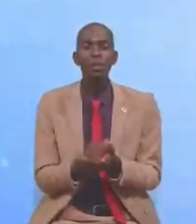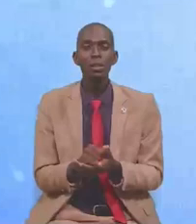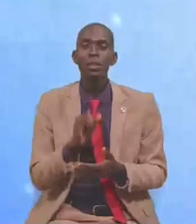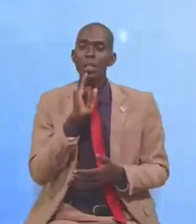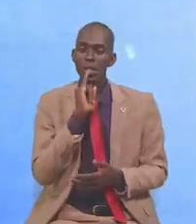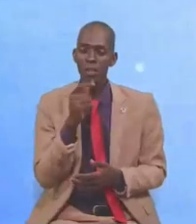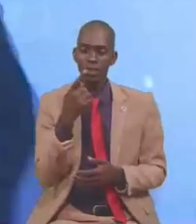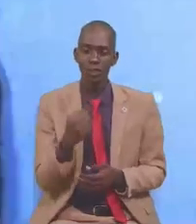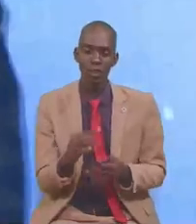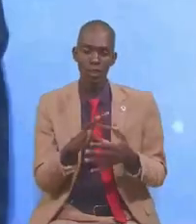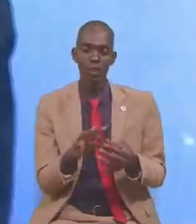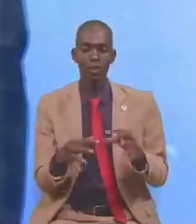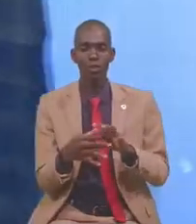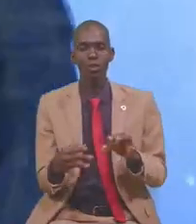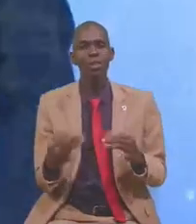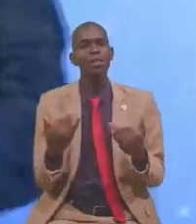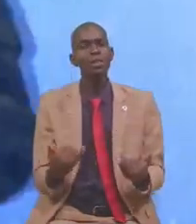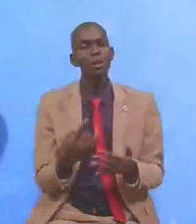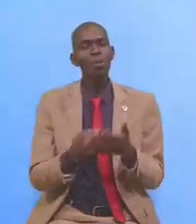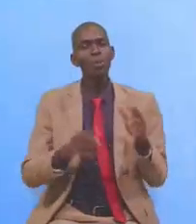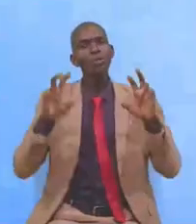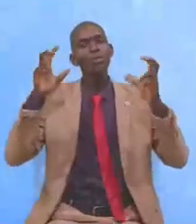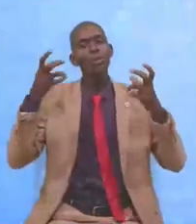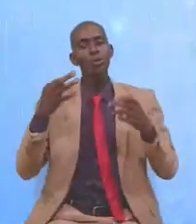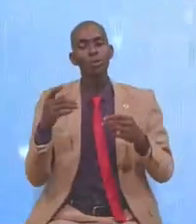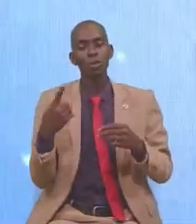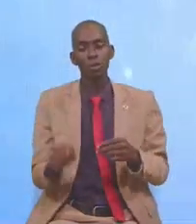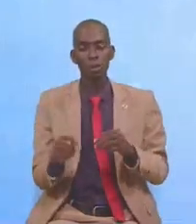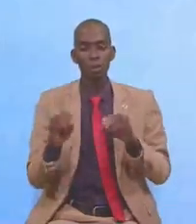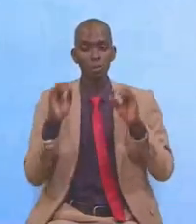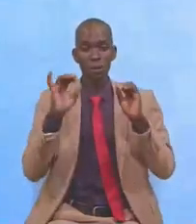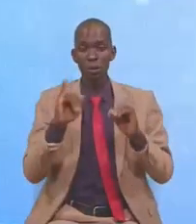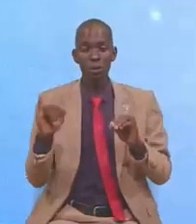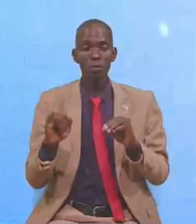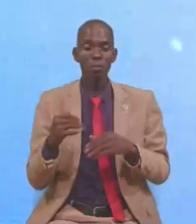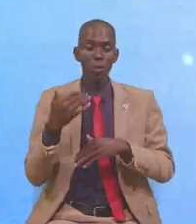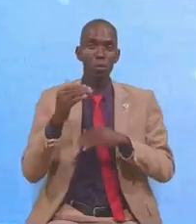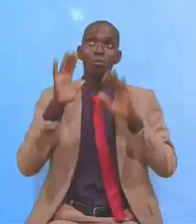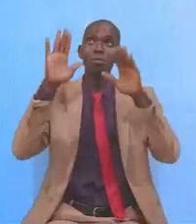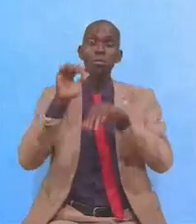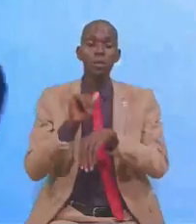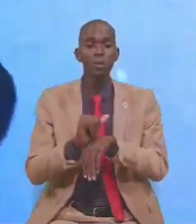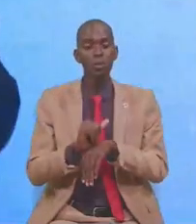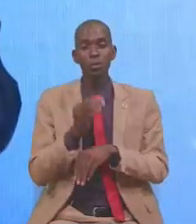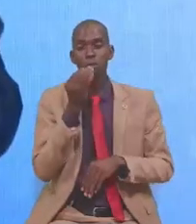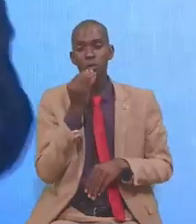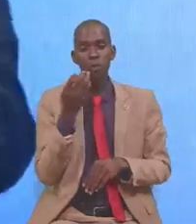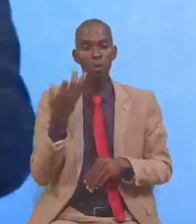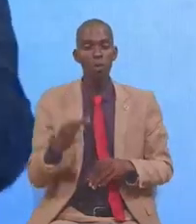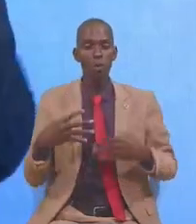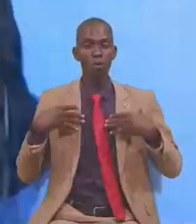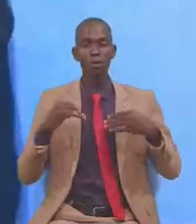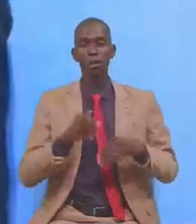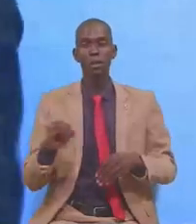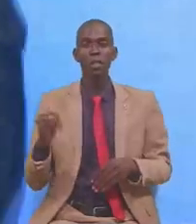l'histoire. Quel est le titre du message? Le pain miracle de guérison et de délivrance